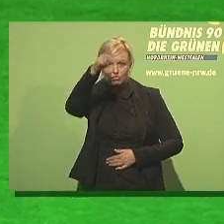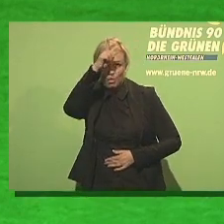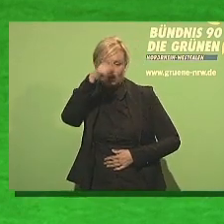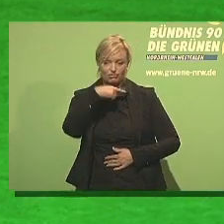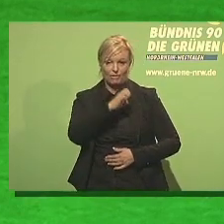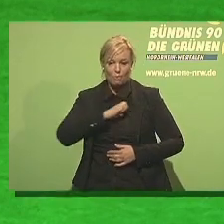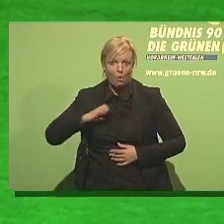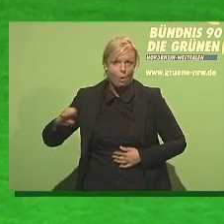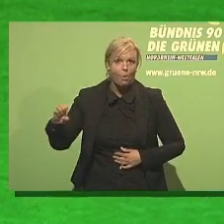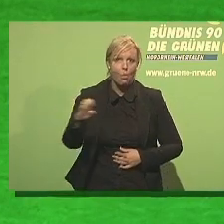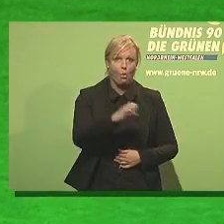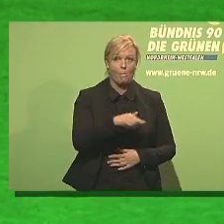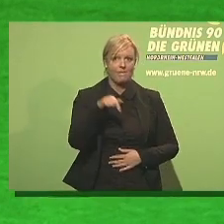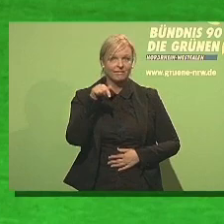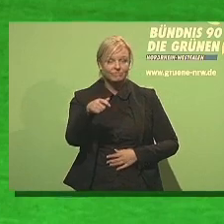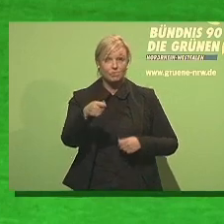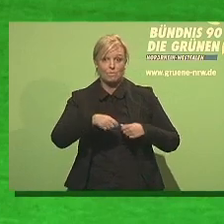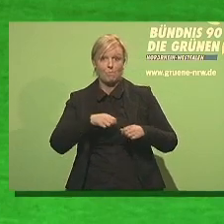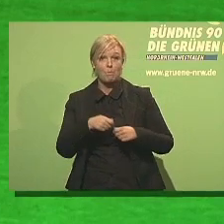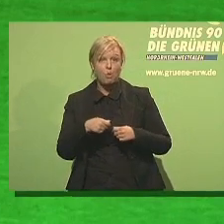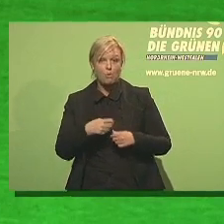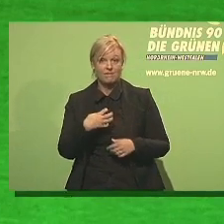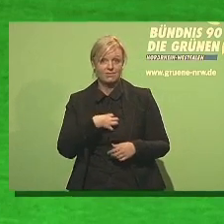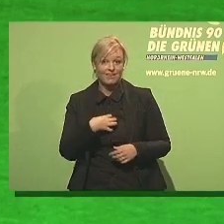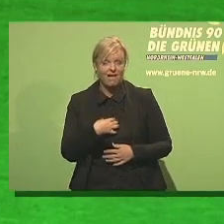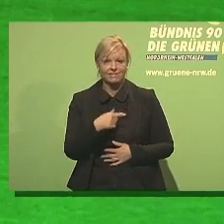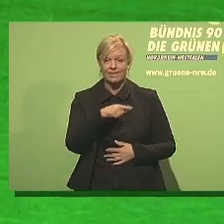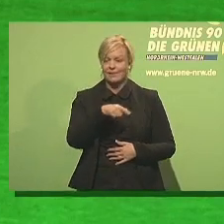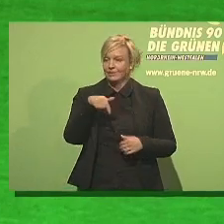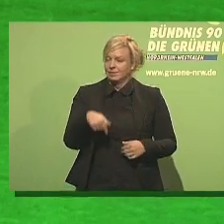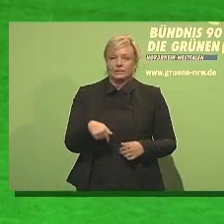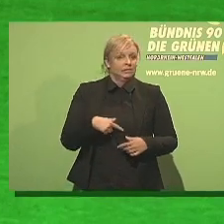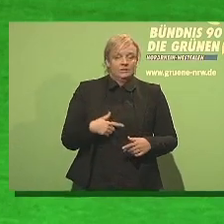diese Bundeskanzlerin und diese Bundesregierung einfach nicht mehr leisten.